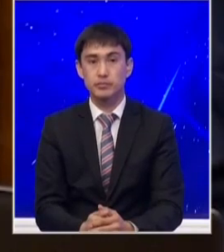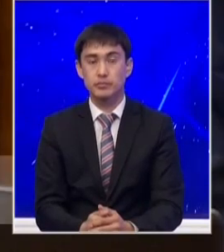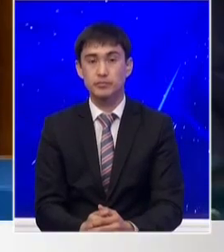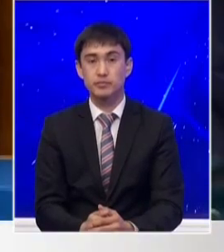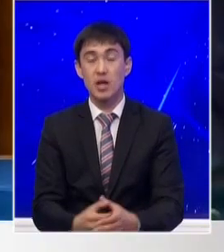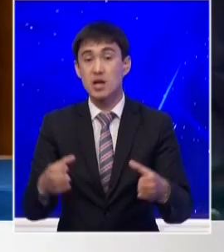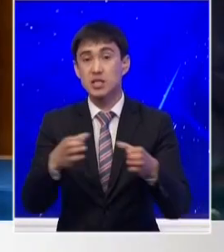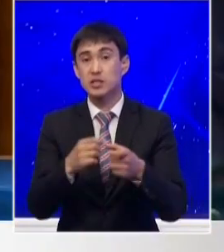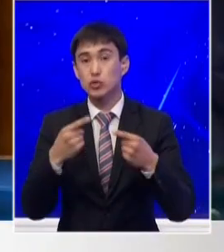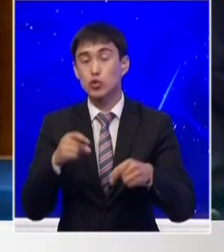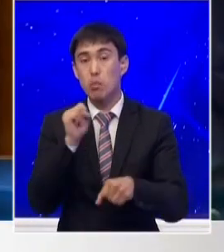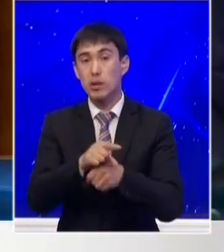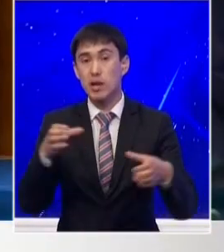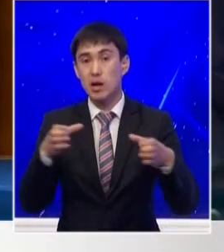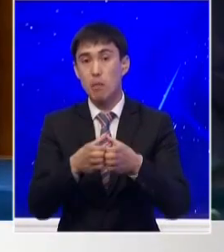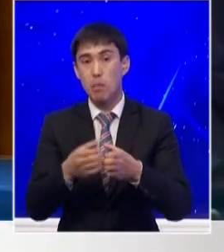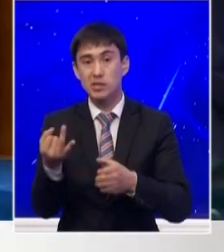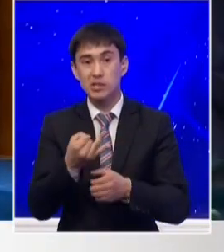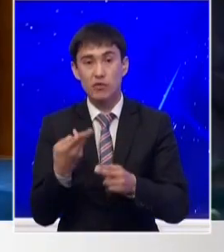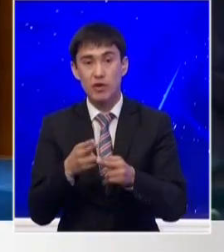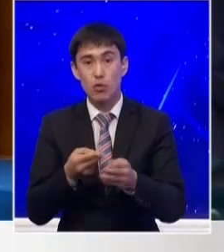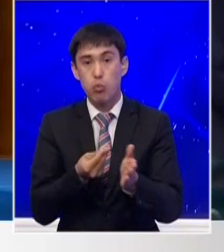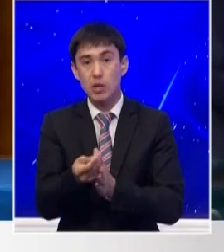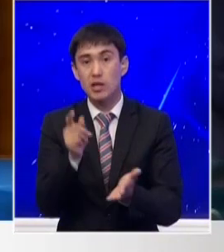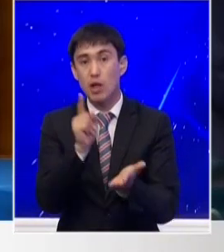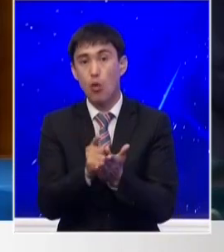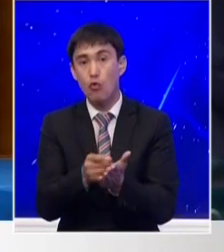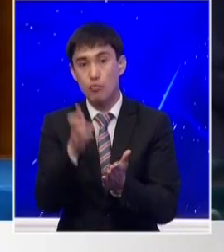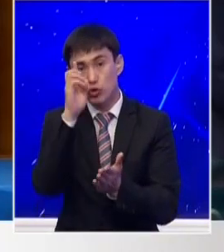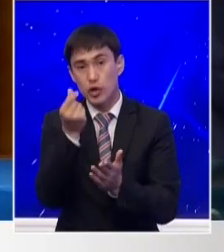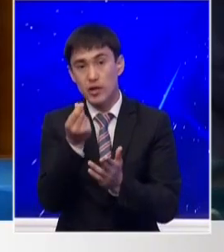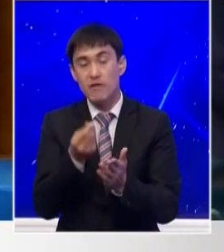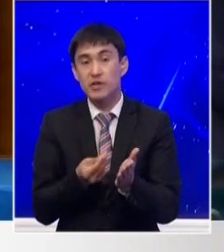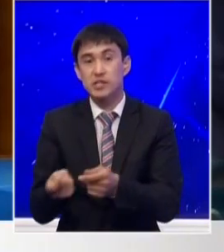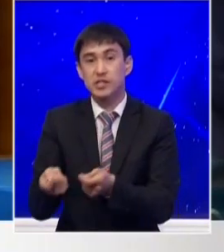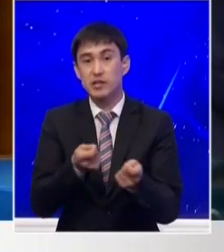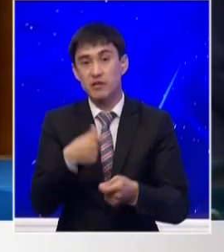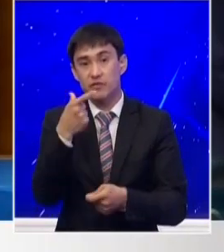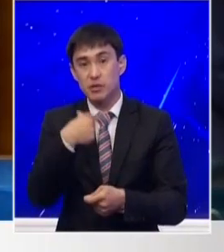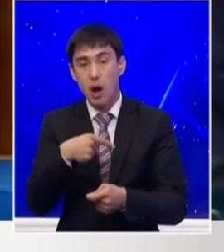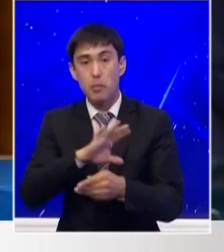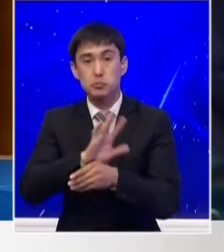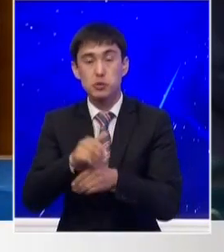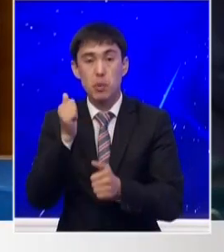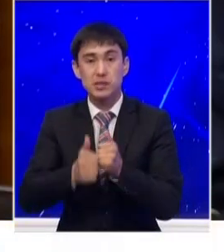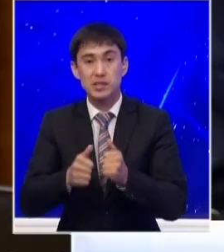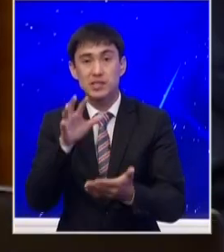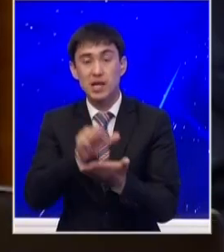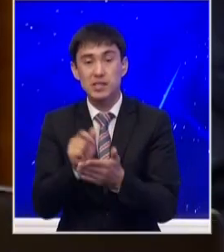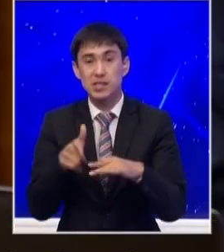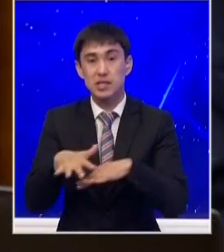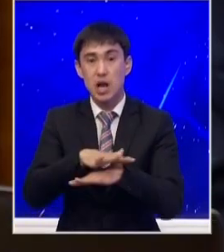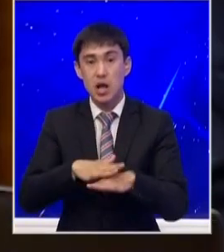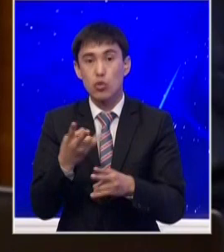сервисные другие подрядные компании заинтересованы в уплате налогов в бюджет инвестирование в себя обеспечение постоянной занятости